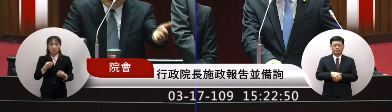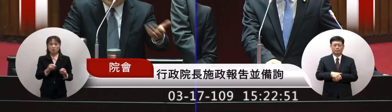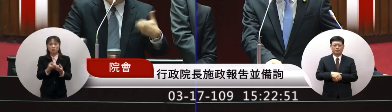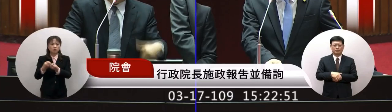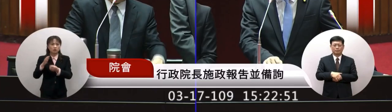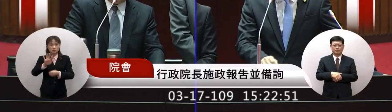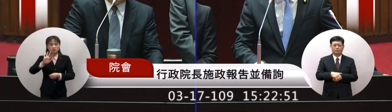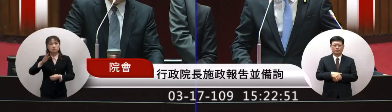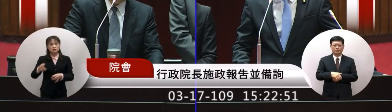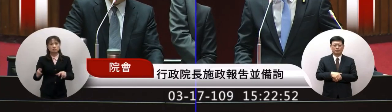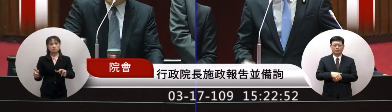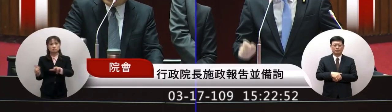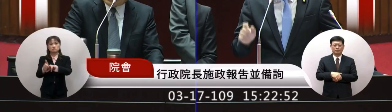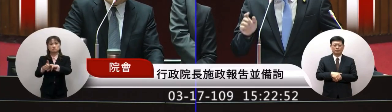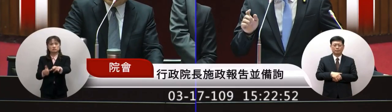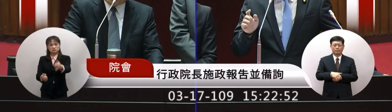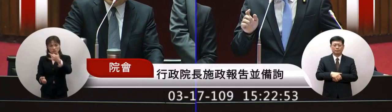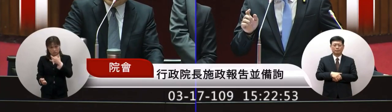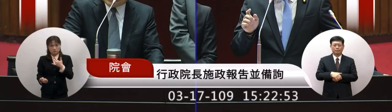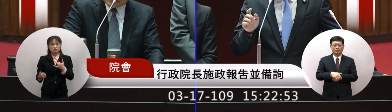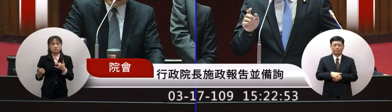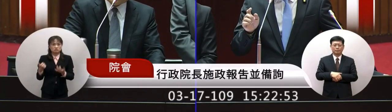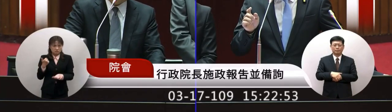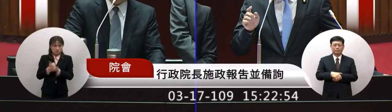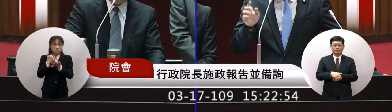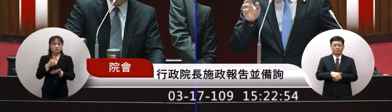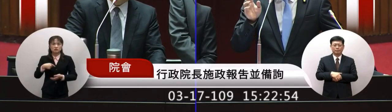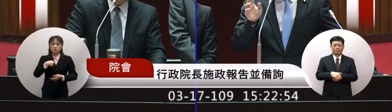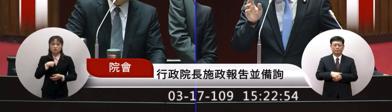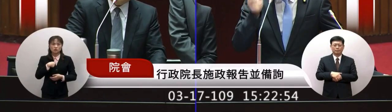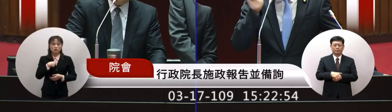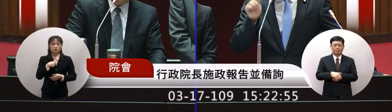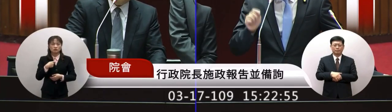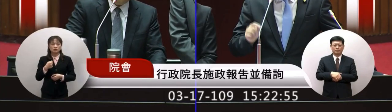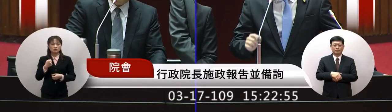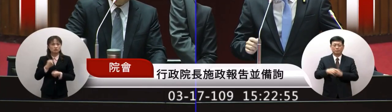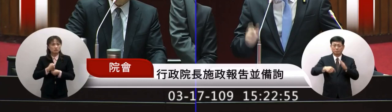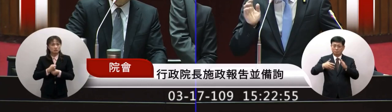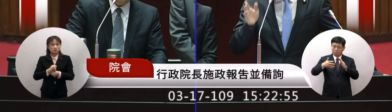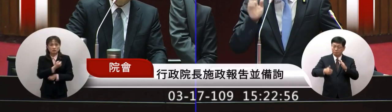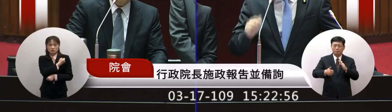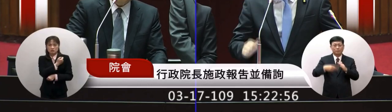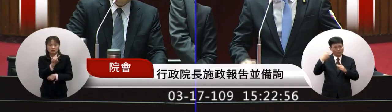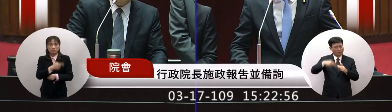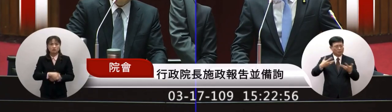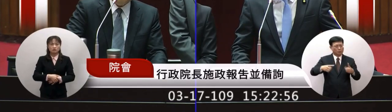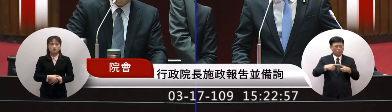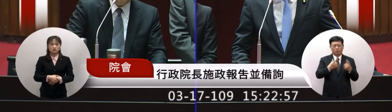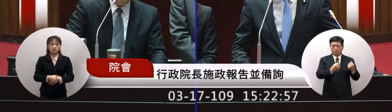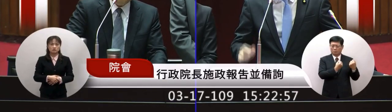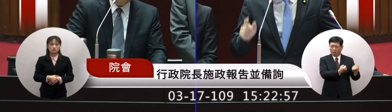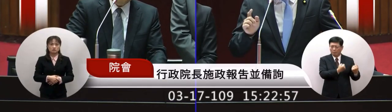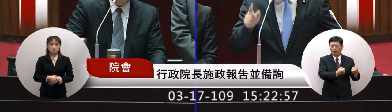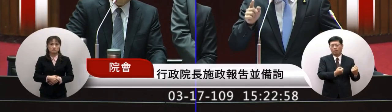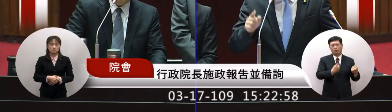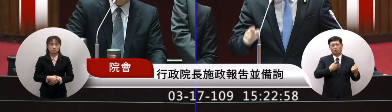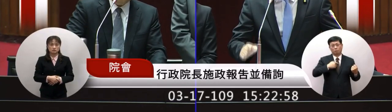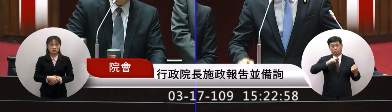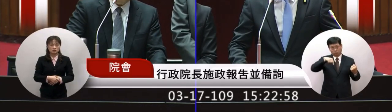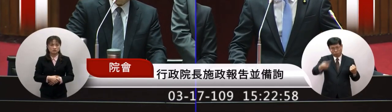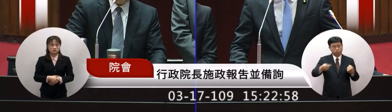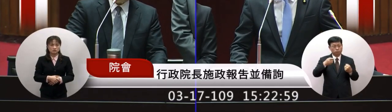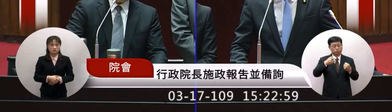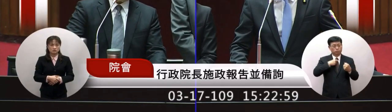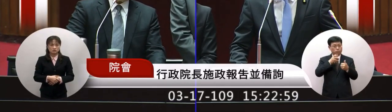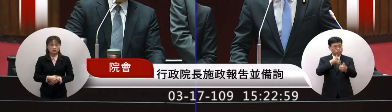却能接回来。所以这是政府历经辛苦。 院长，还有很多人在那边。我下一个问题就